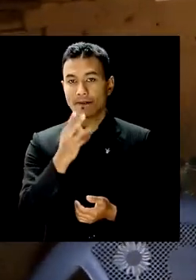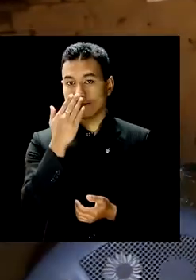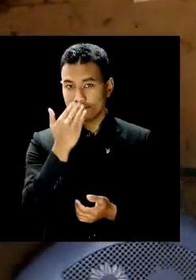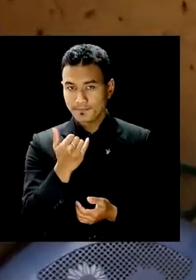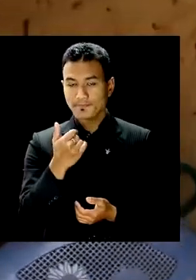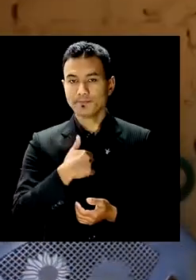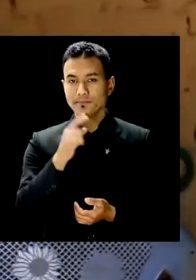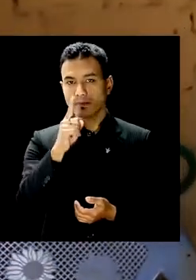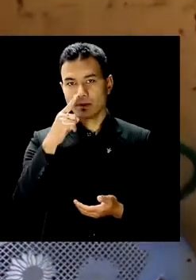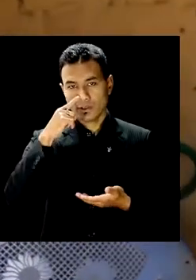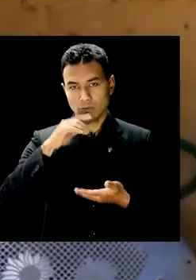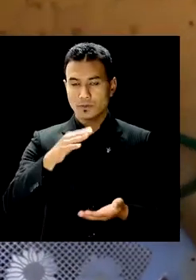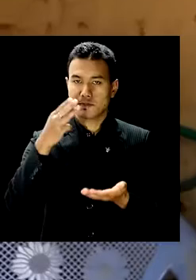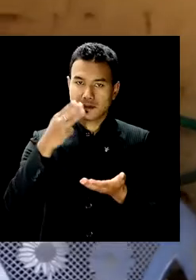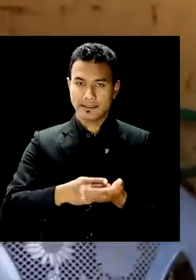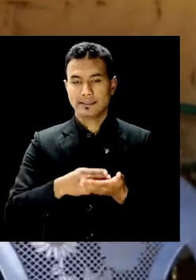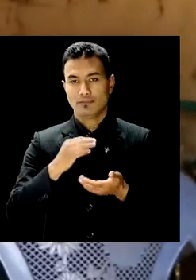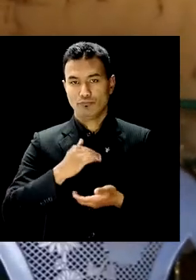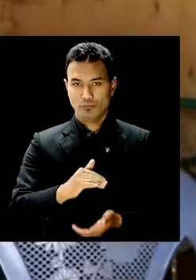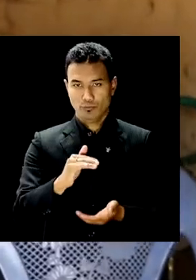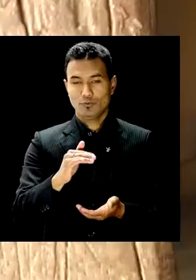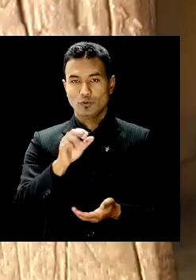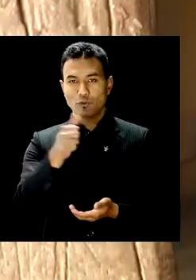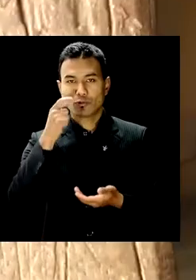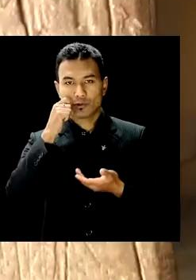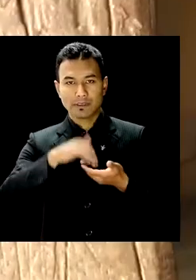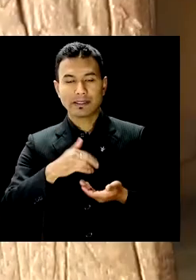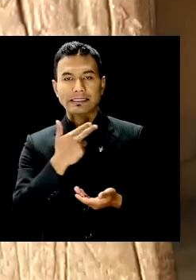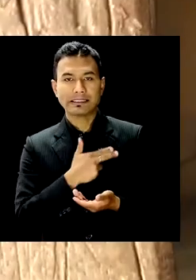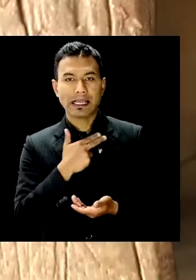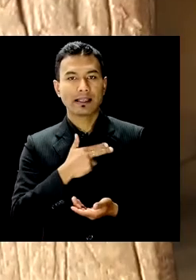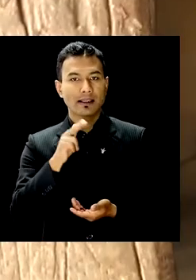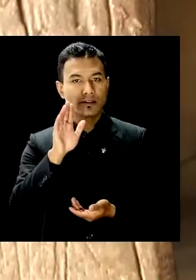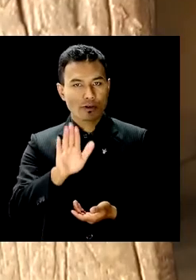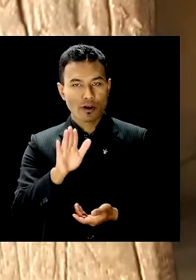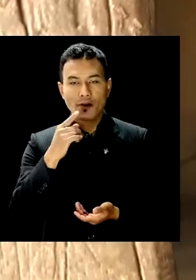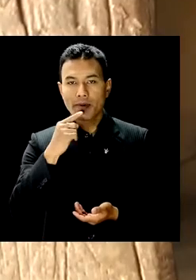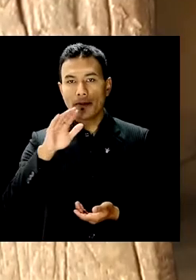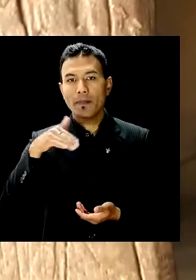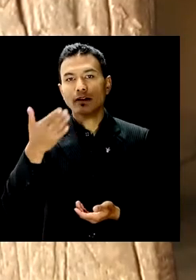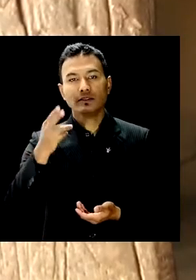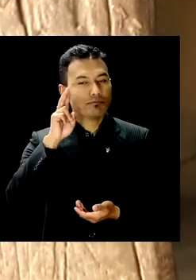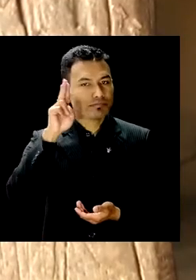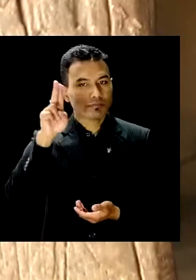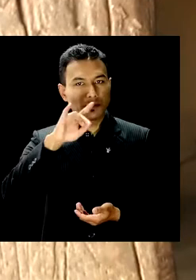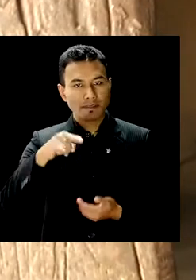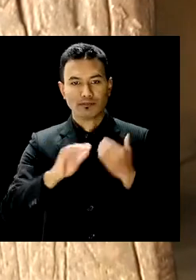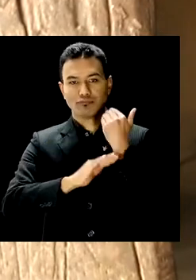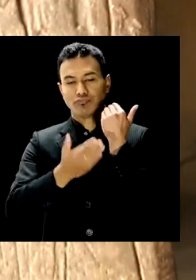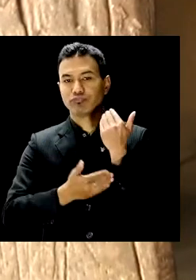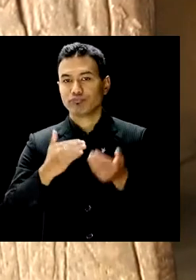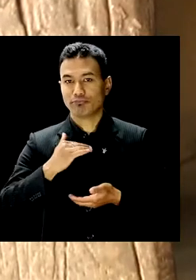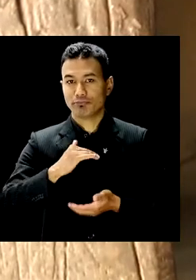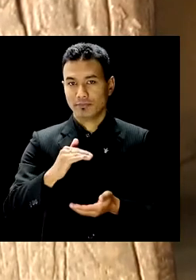त्यही भएर म एउटै छोरी मात्रै लिएछु, अरू श्रीमानको चाहना भएपछि पछि गएर फेरि